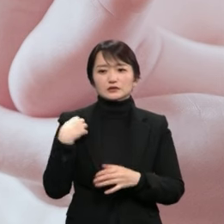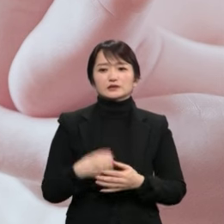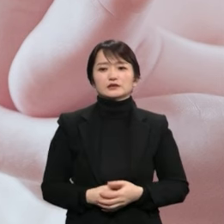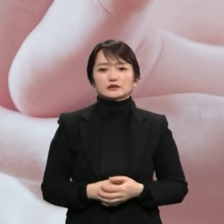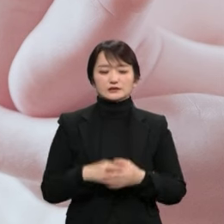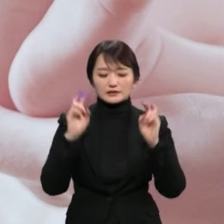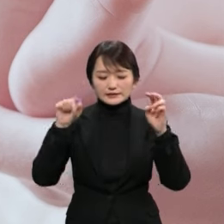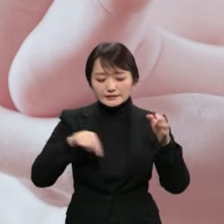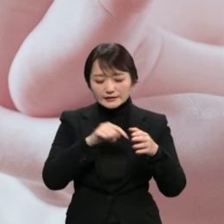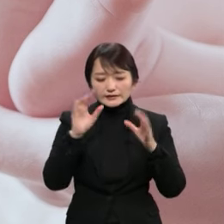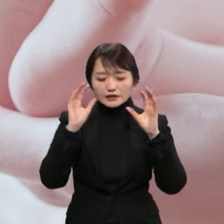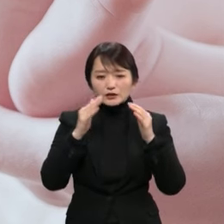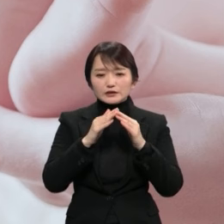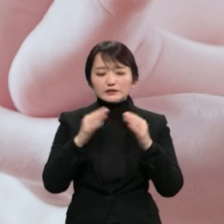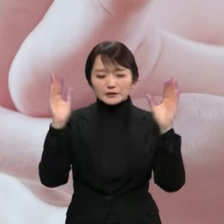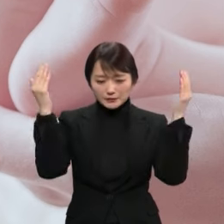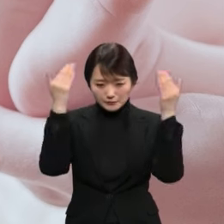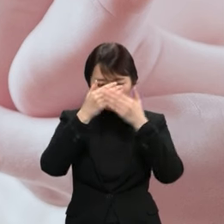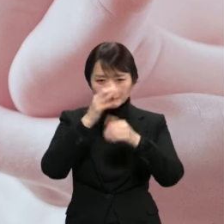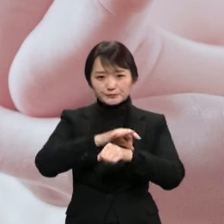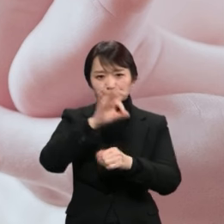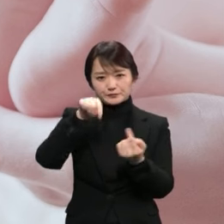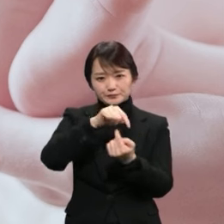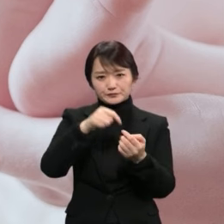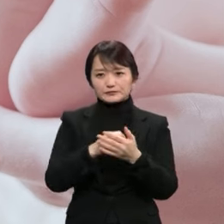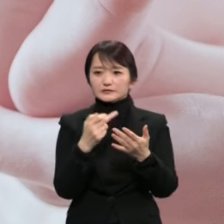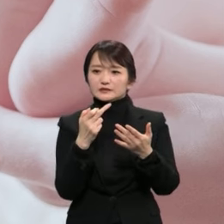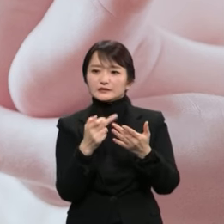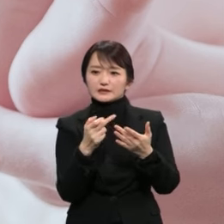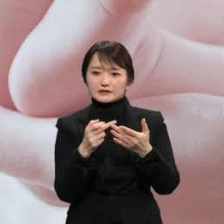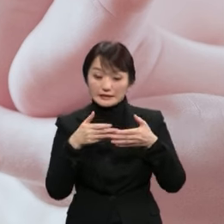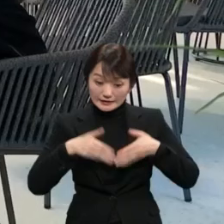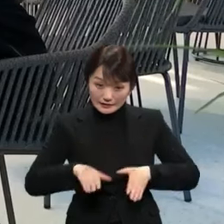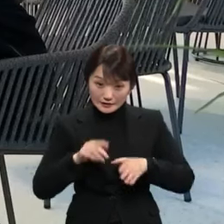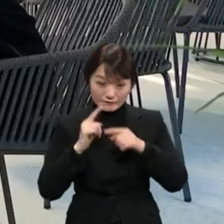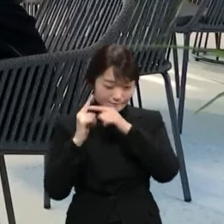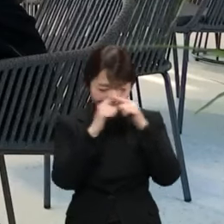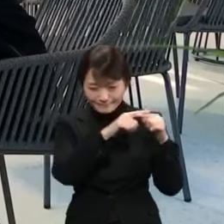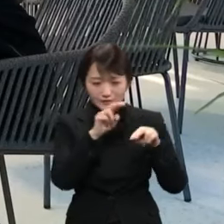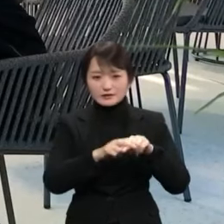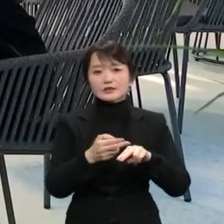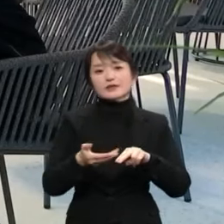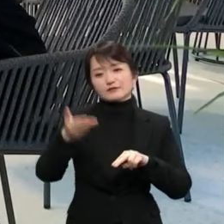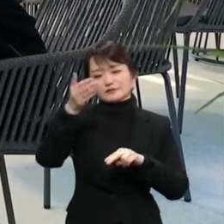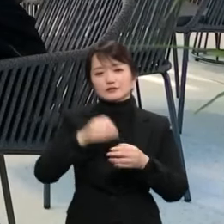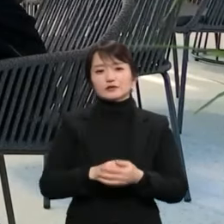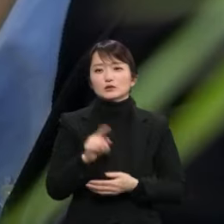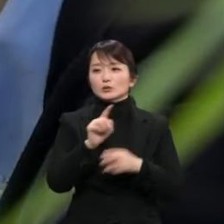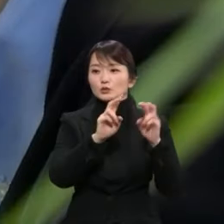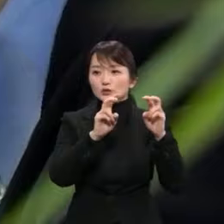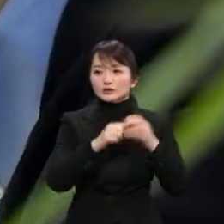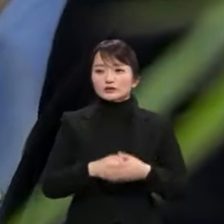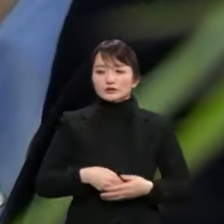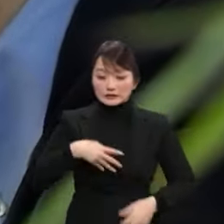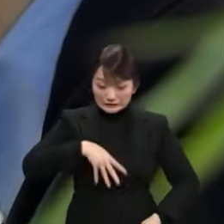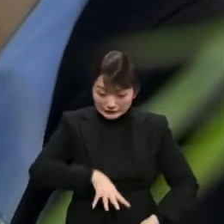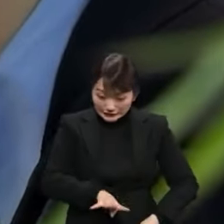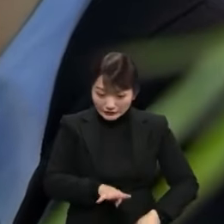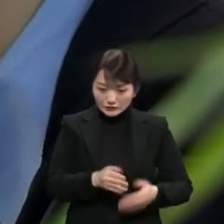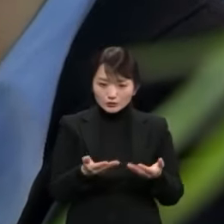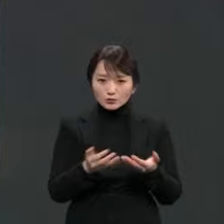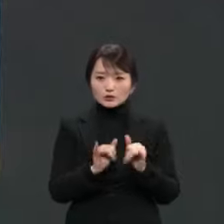10시까지 운영하고 셋째를 나으면 무조건 승진시켜 주기도 합니다 한 회사는 지난해 쌍둥이를 낳은